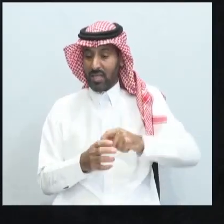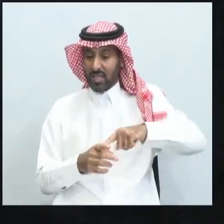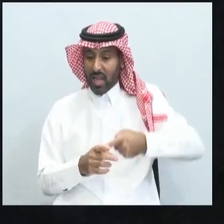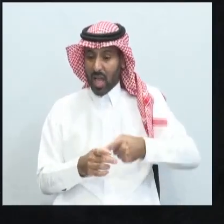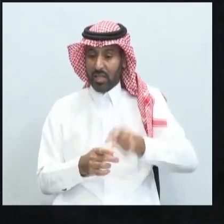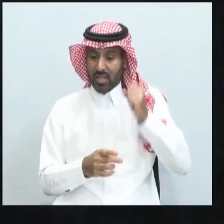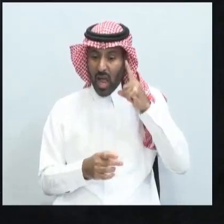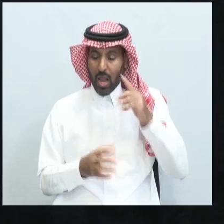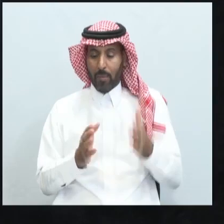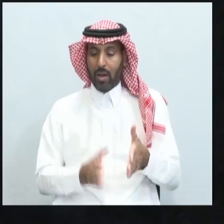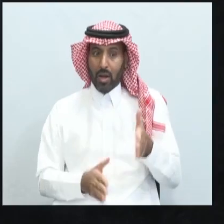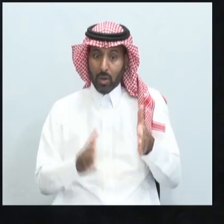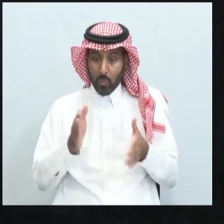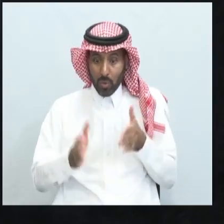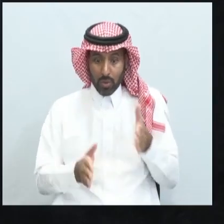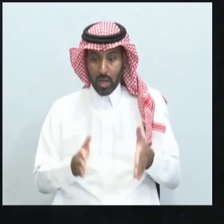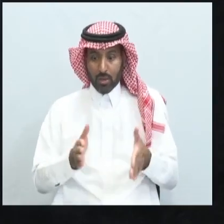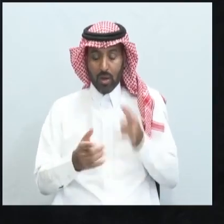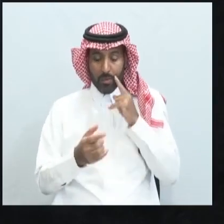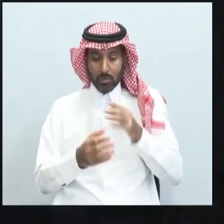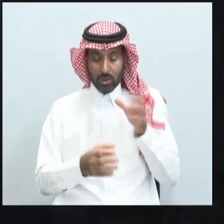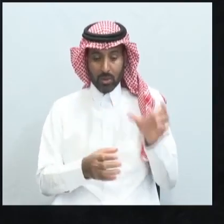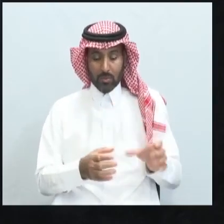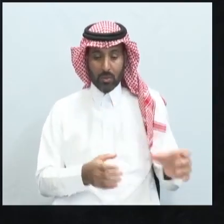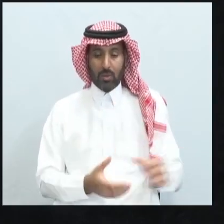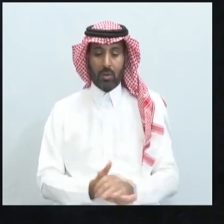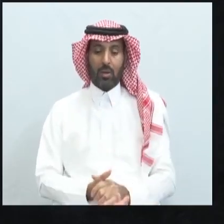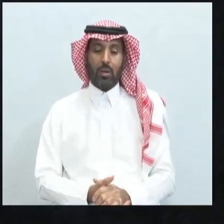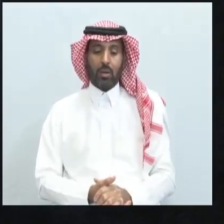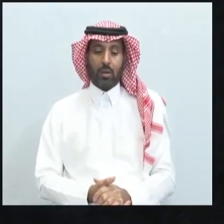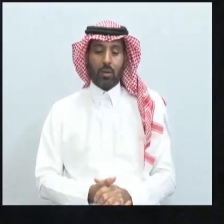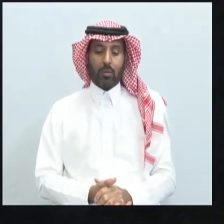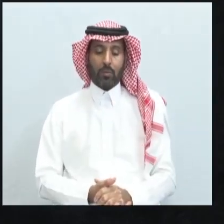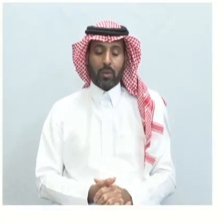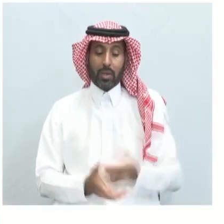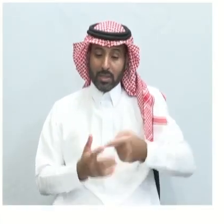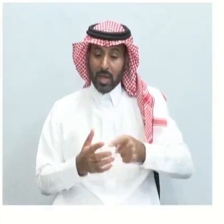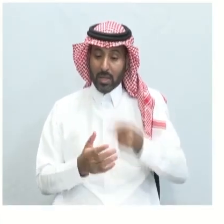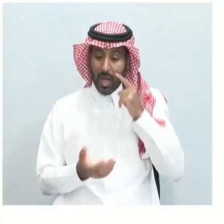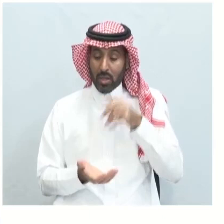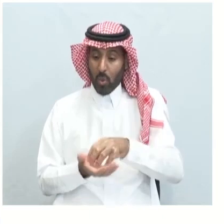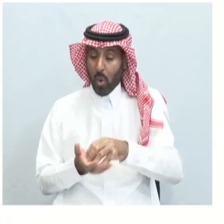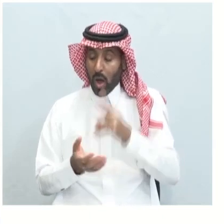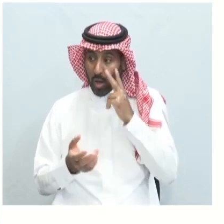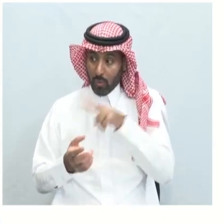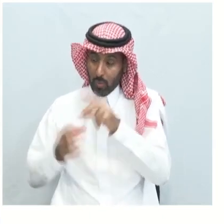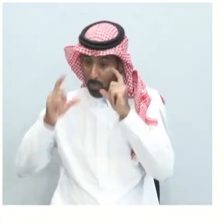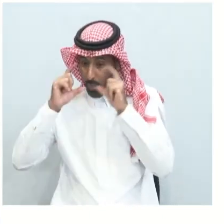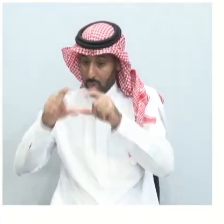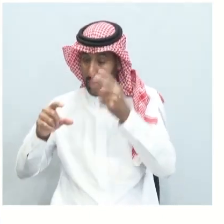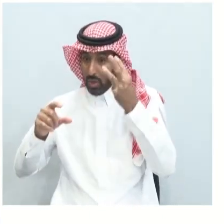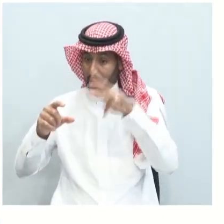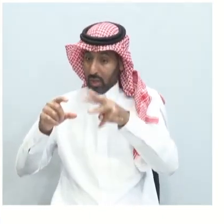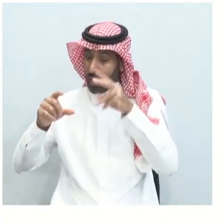الاله الروبوتات والانظمه المستقله ذاتيا كذلك تقنيات الواقع المعزز والواقع